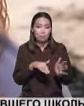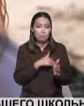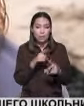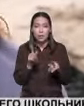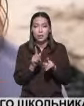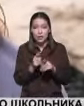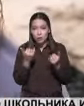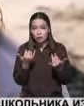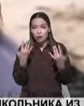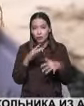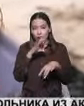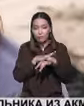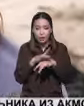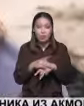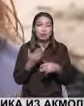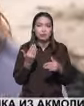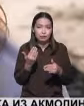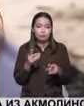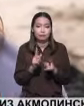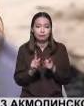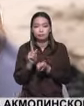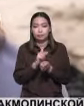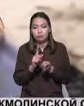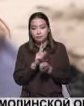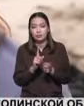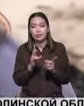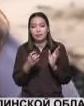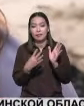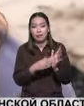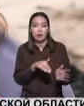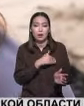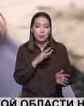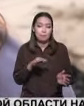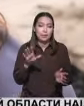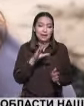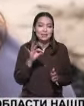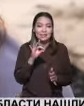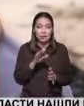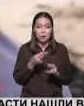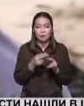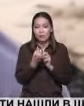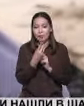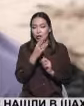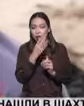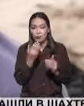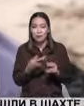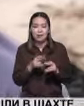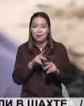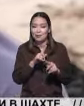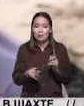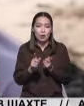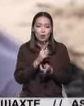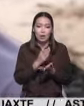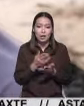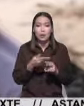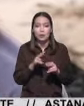уже сейчас наблюдается значительное изменение температуры на 9 градусов по Цельсию за 12 часов, что является очень резким изменением. Так что